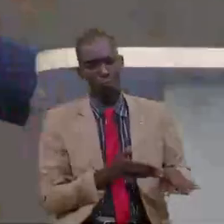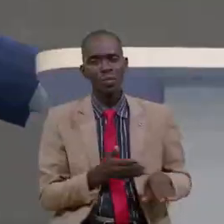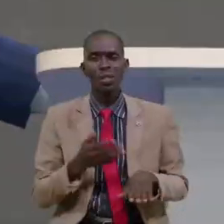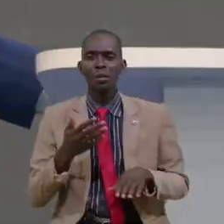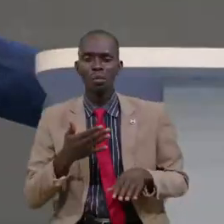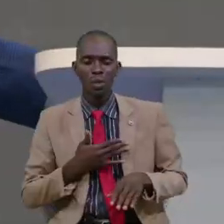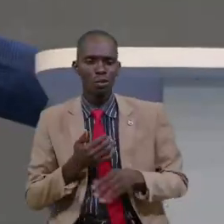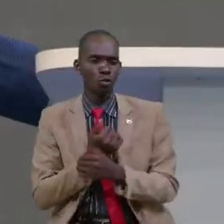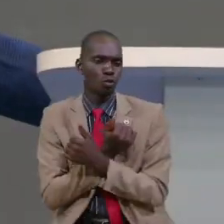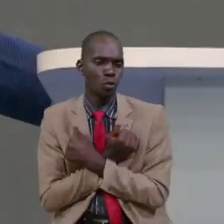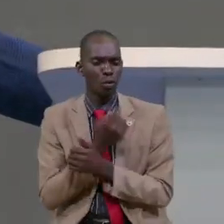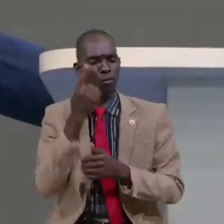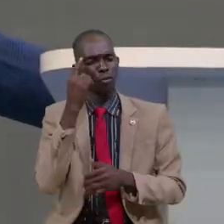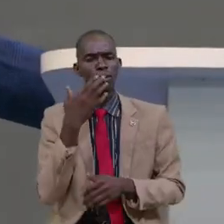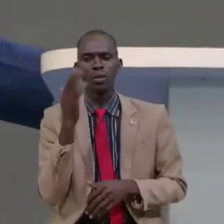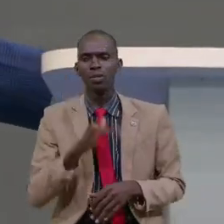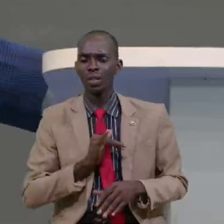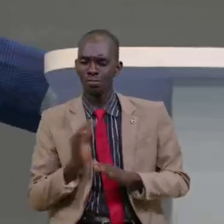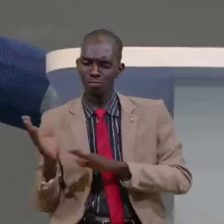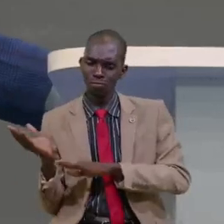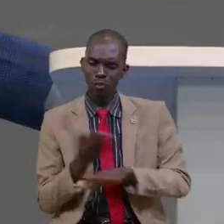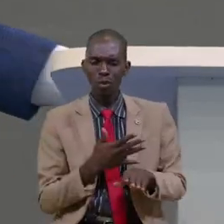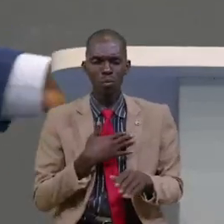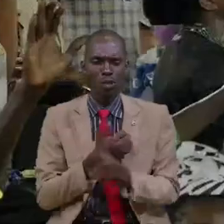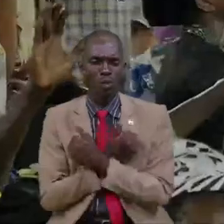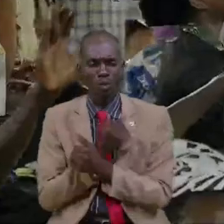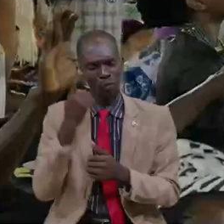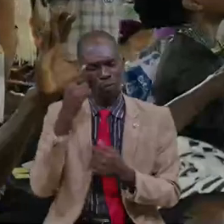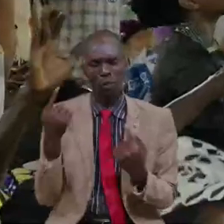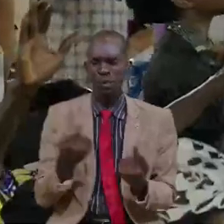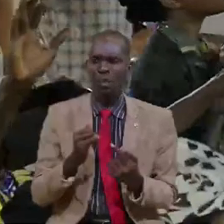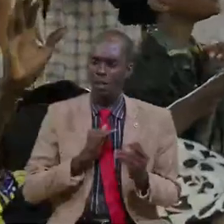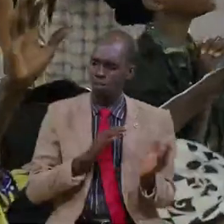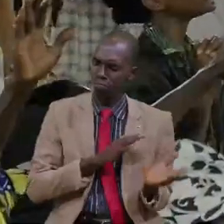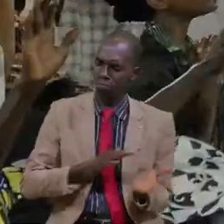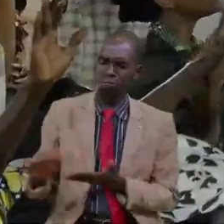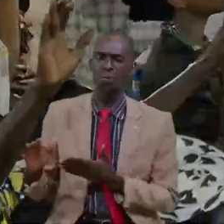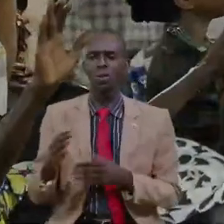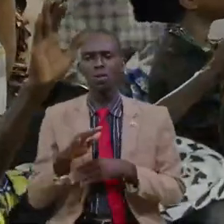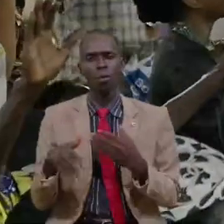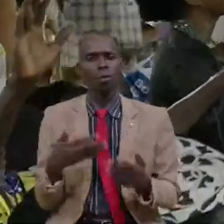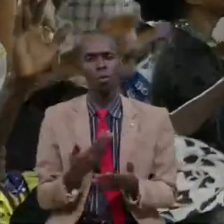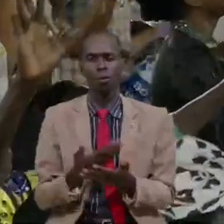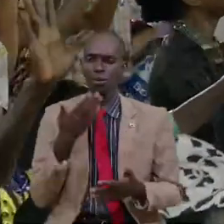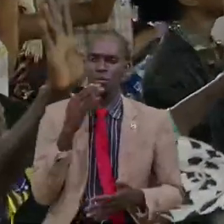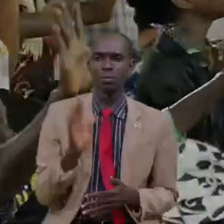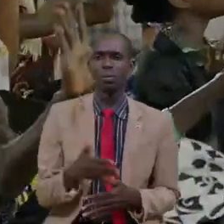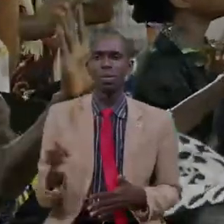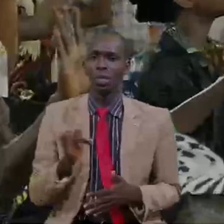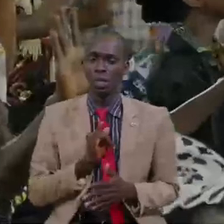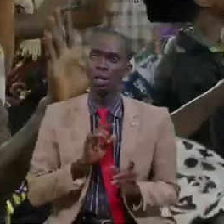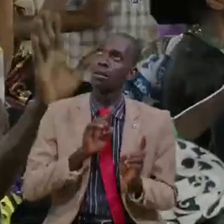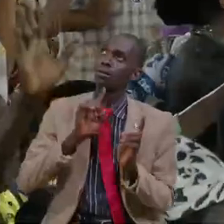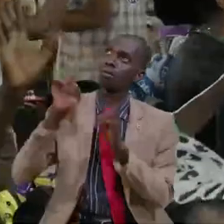de l'amour du mal, du péché. Je me détourne et je viens pour